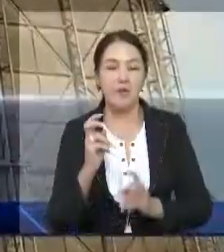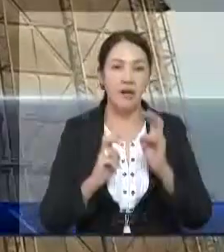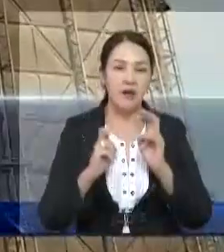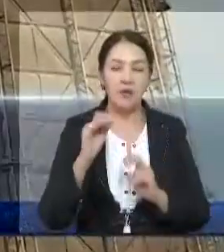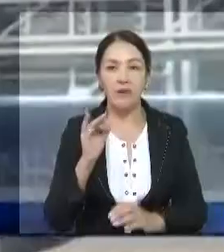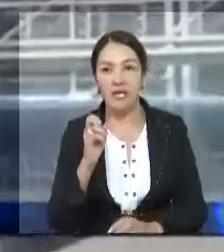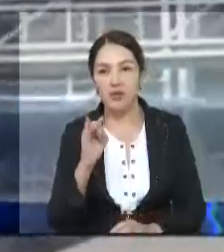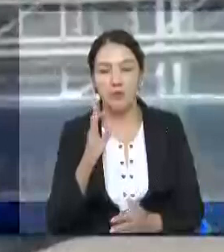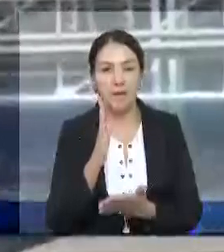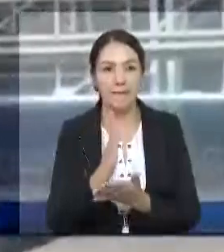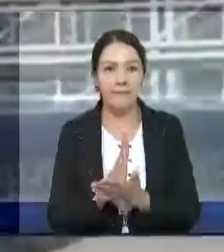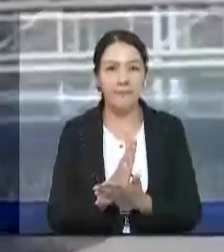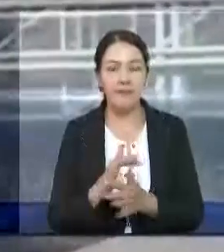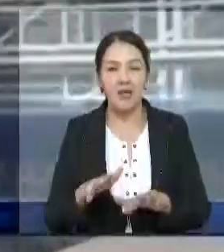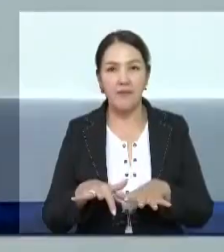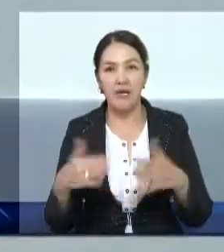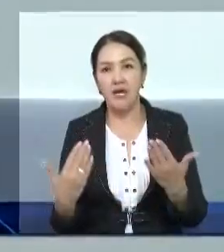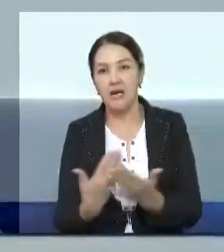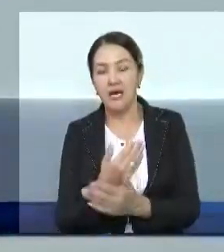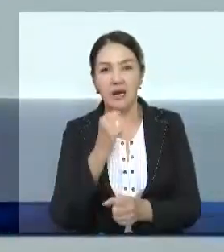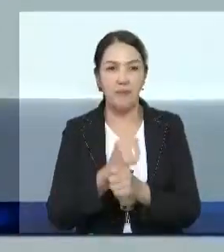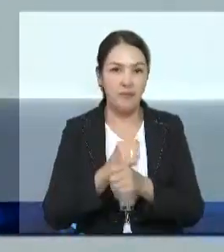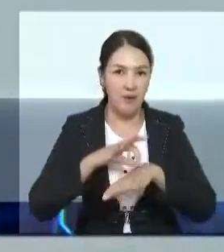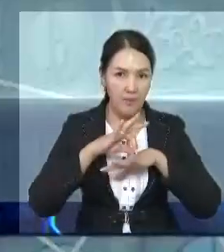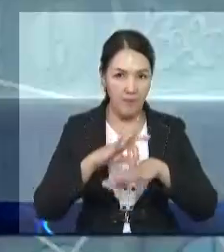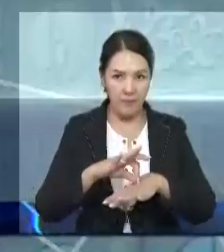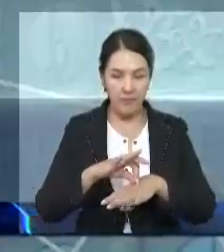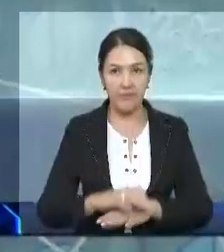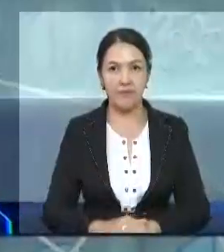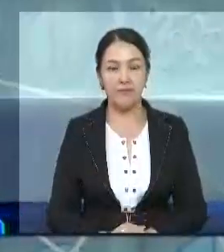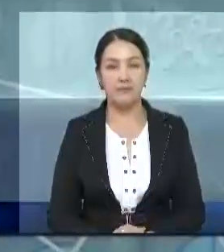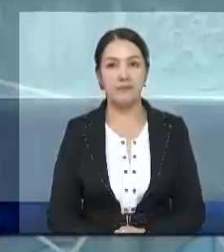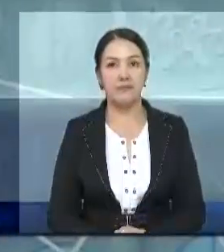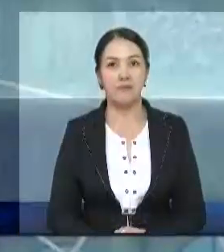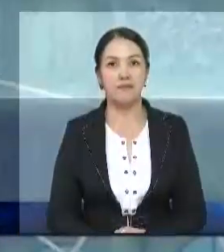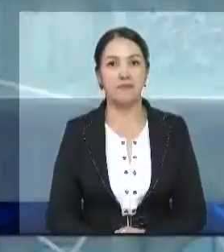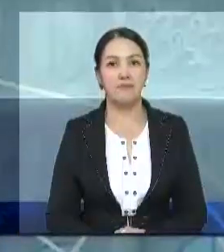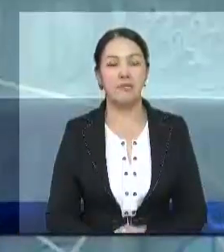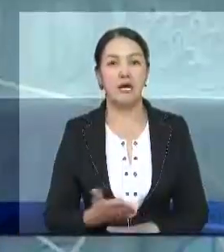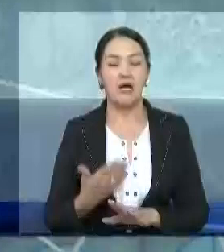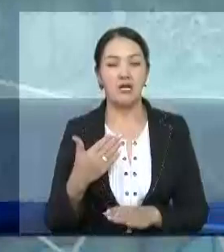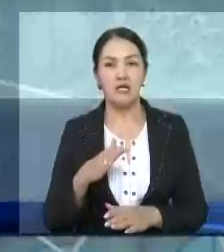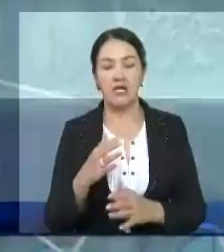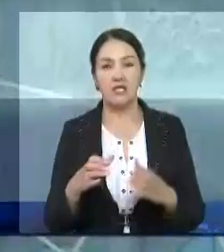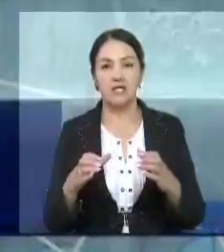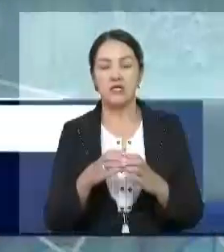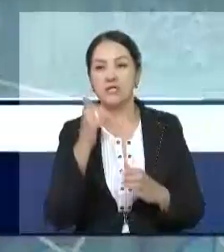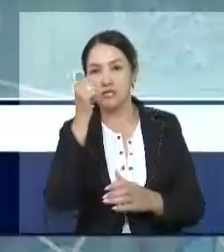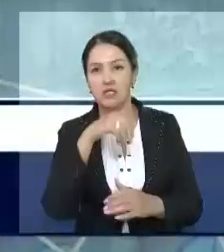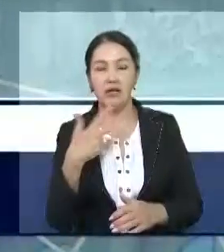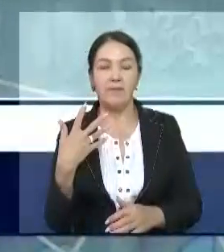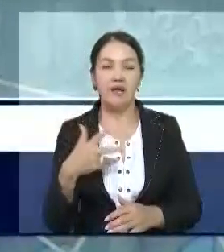ферроқорытпа зауыты бар. Онда да пештерді қайта жаңарту жұмыстары жүргізіліп жатыр. Ағымдағы жылы балқыту цехтарында